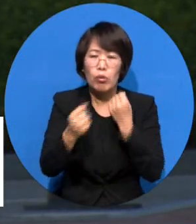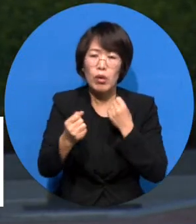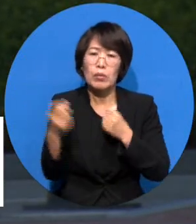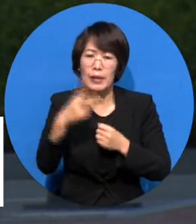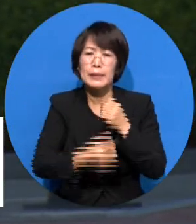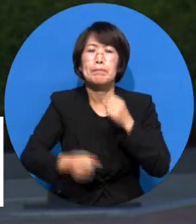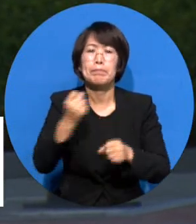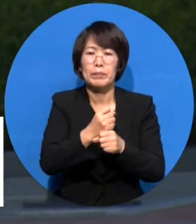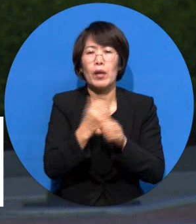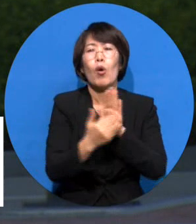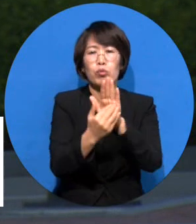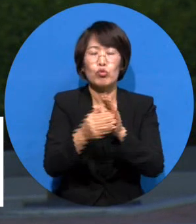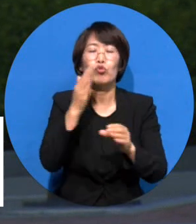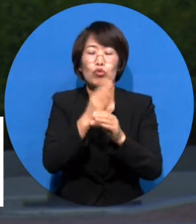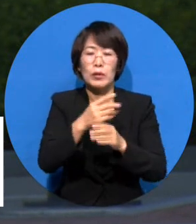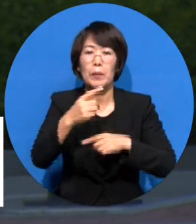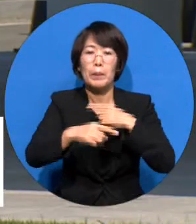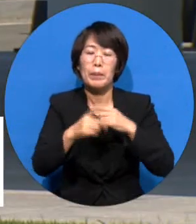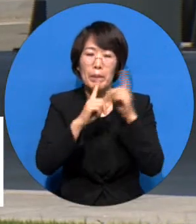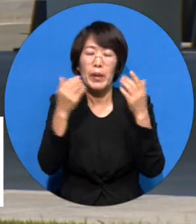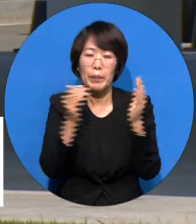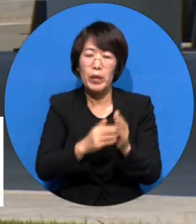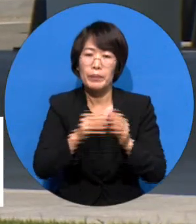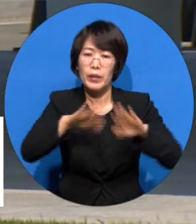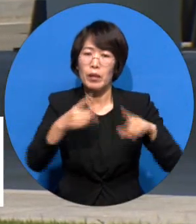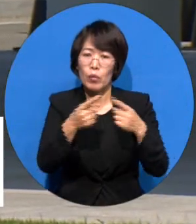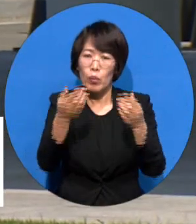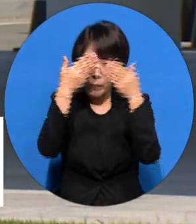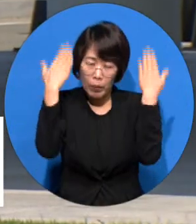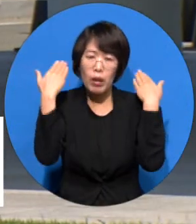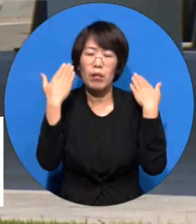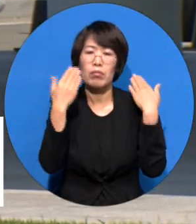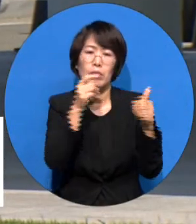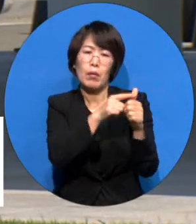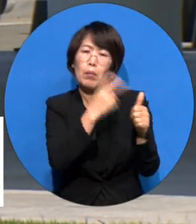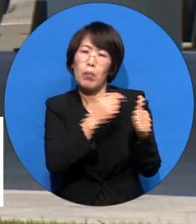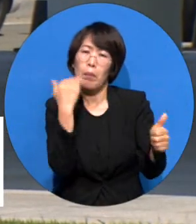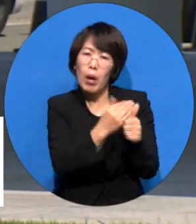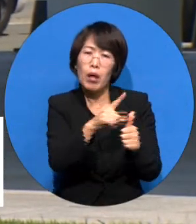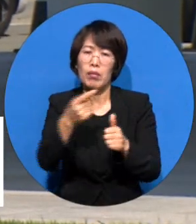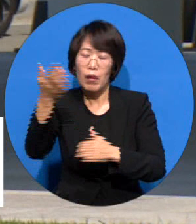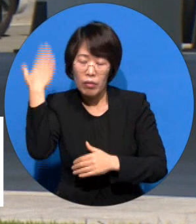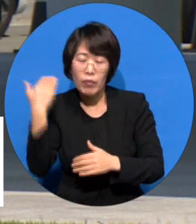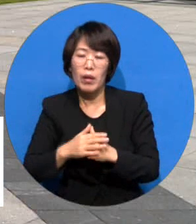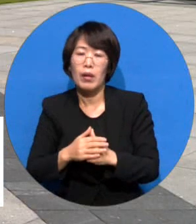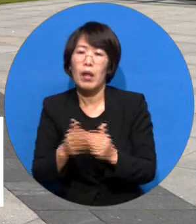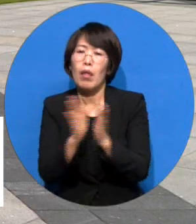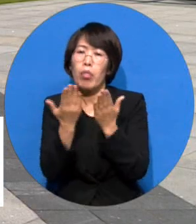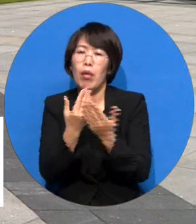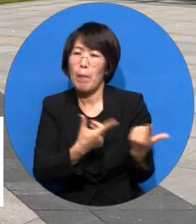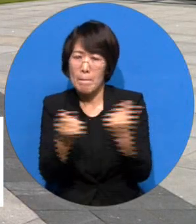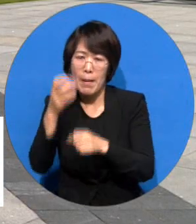재임용을 거부하고 있다고 덧붙였습니다. 도립대 측은 A 교수에 대한 해임은 당시 교재 공동구매 강요 의혹 등에 대한